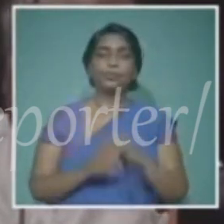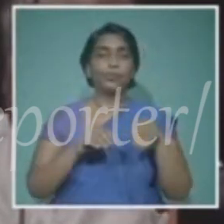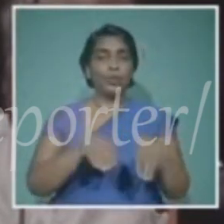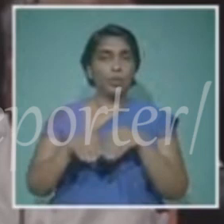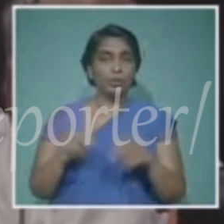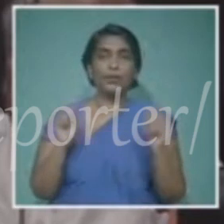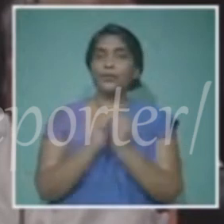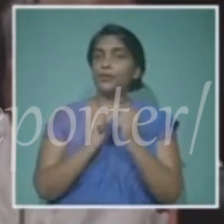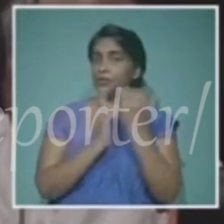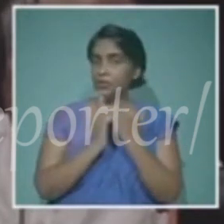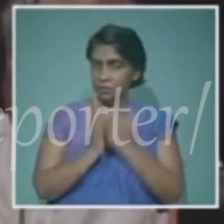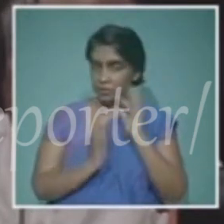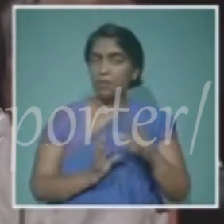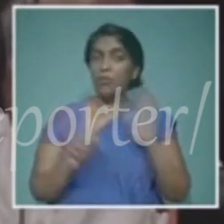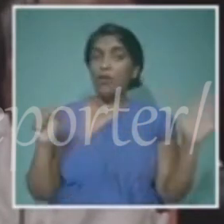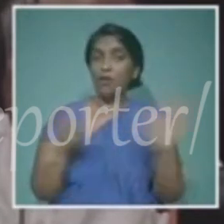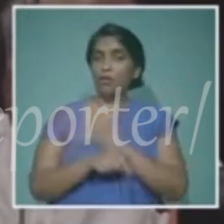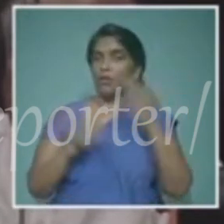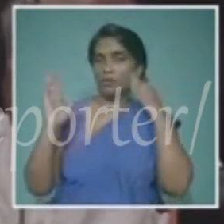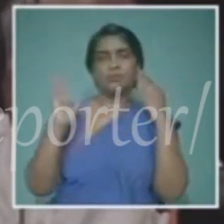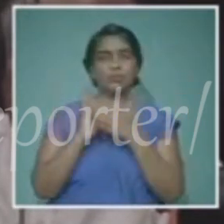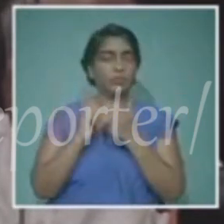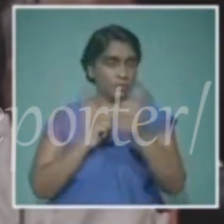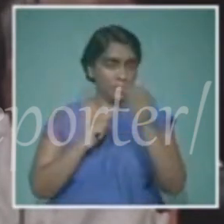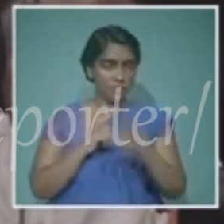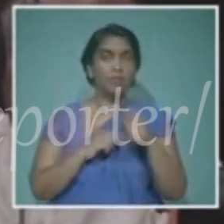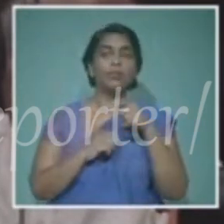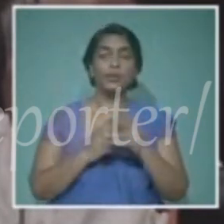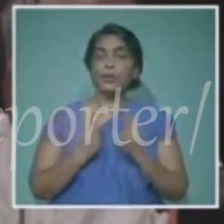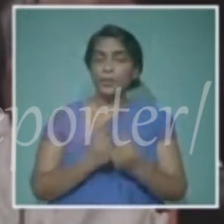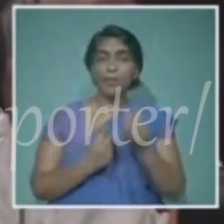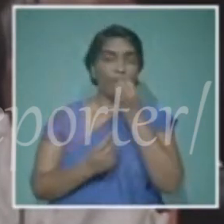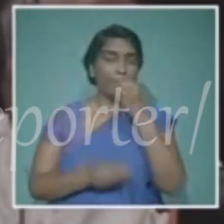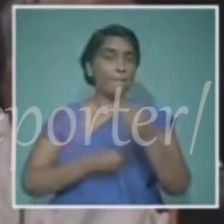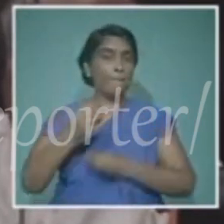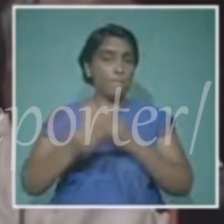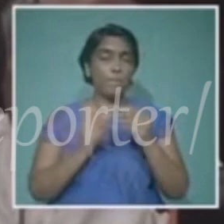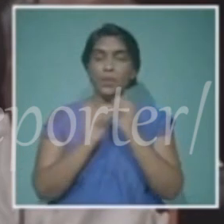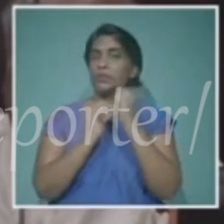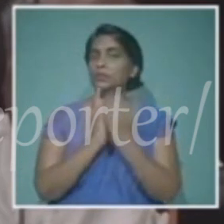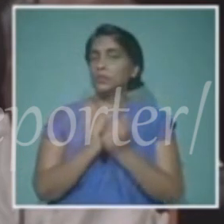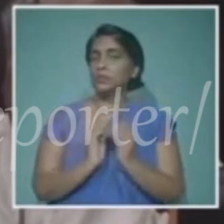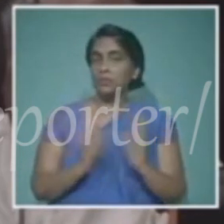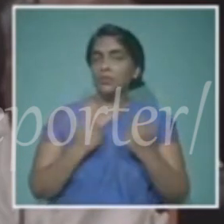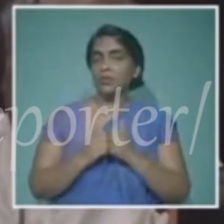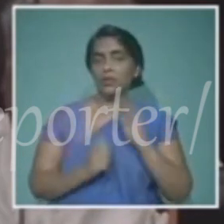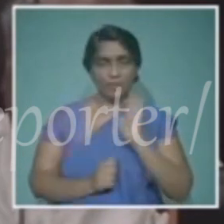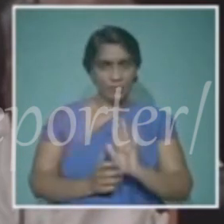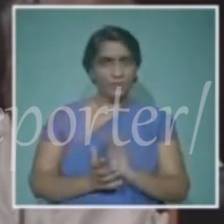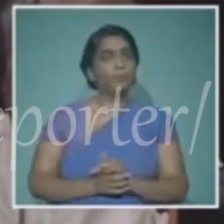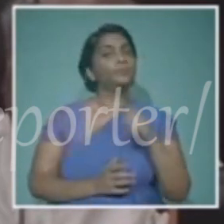කෘෂිකර්ම කටයුතු සඳහා පූර්ණ අවධානයක් යොමු කරන අතර කඩිනම් ආහාර නිෂ්පාදන වැඩපිළිවෙළක් අප දියත් කර